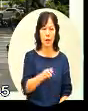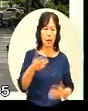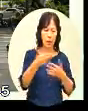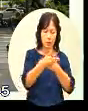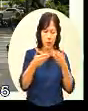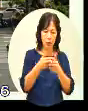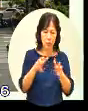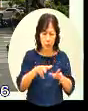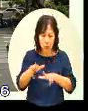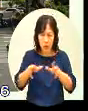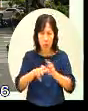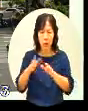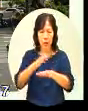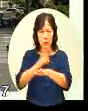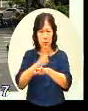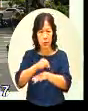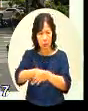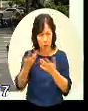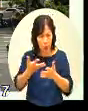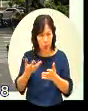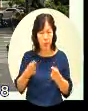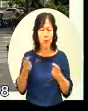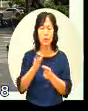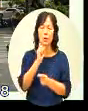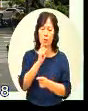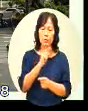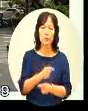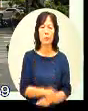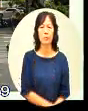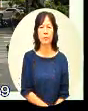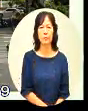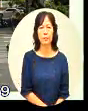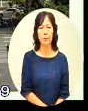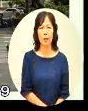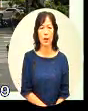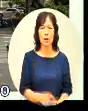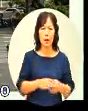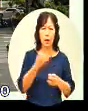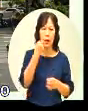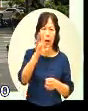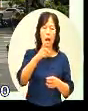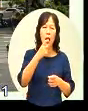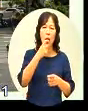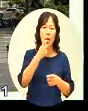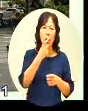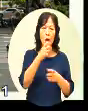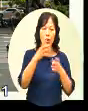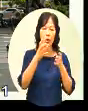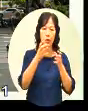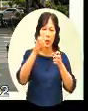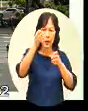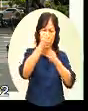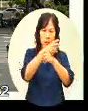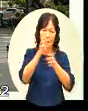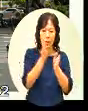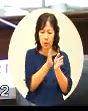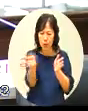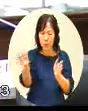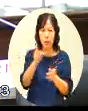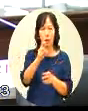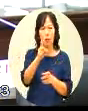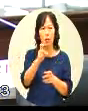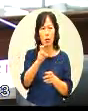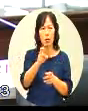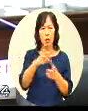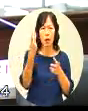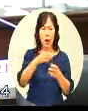动线的习惯的问题。好，譬如说我们绿灯往前的不能右转，好，再来就是看不